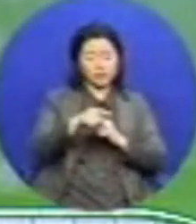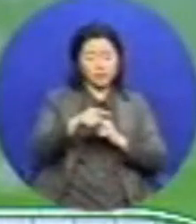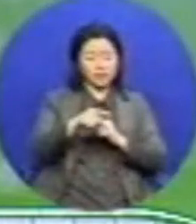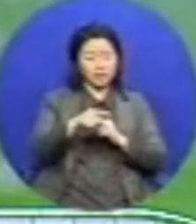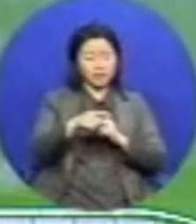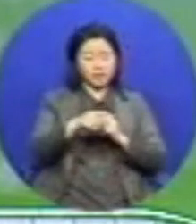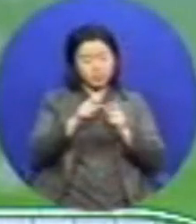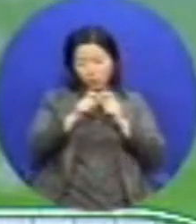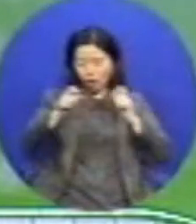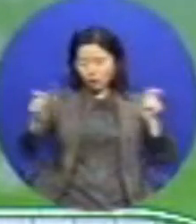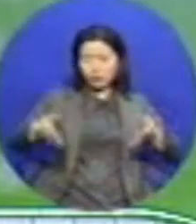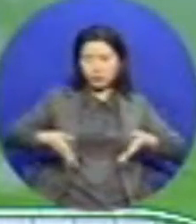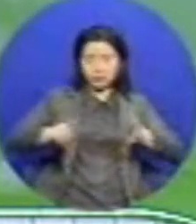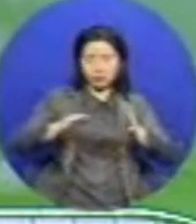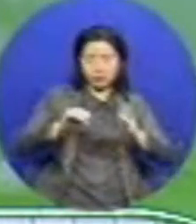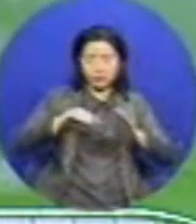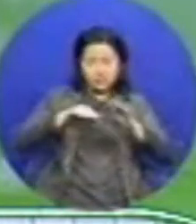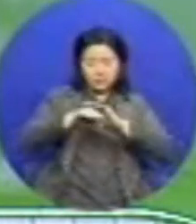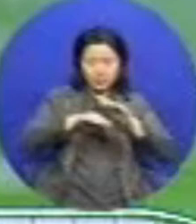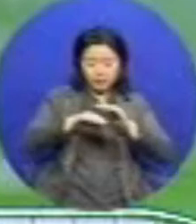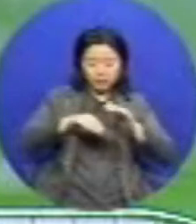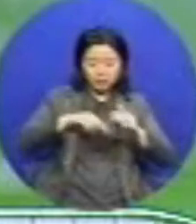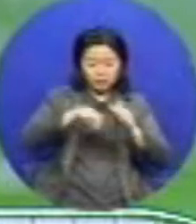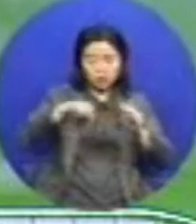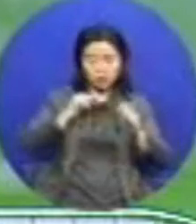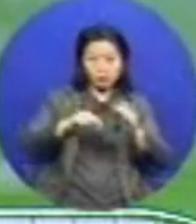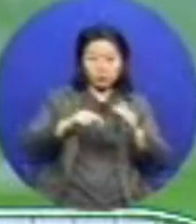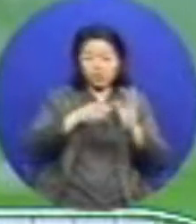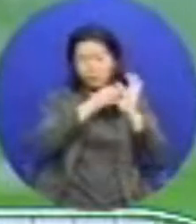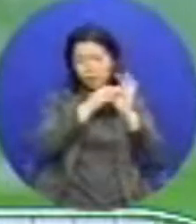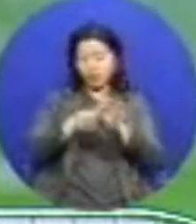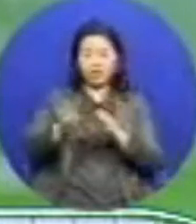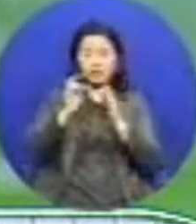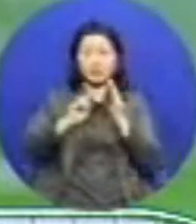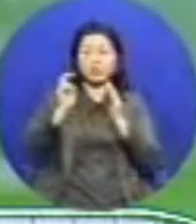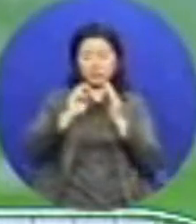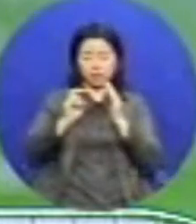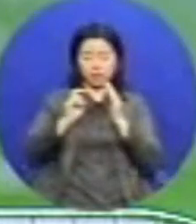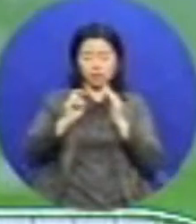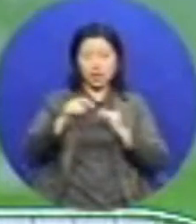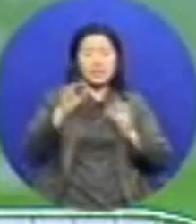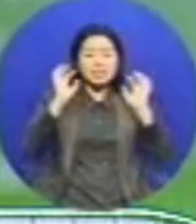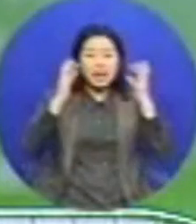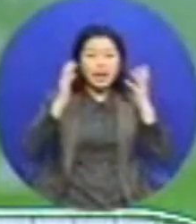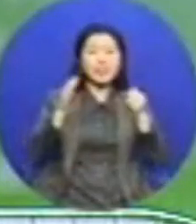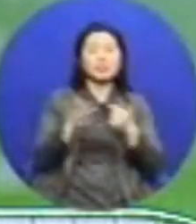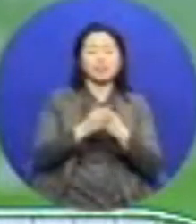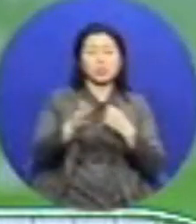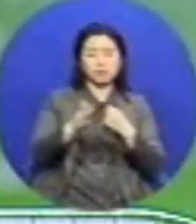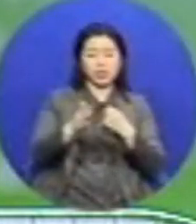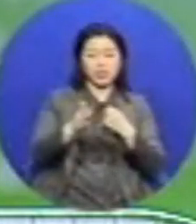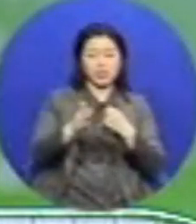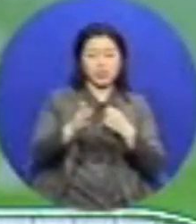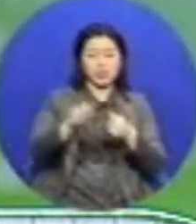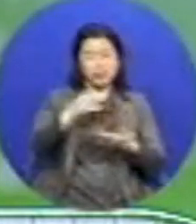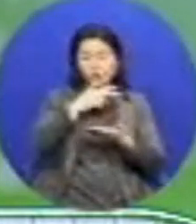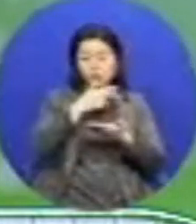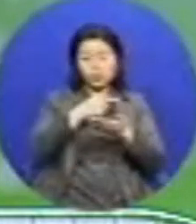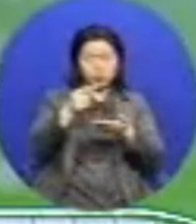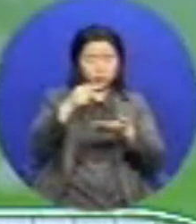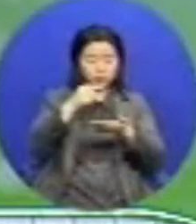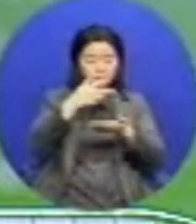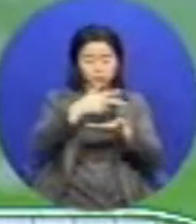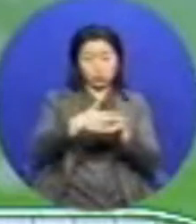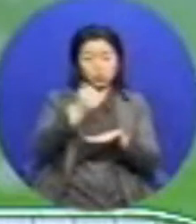만하고 오는가 요 2배 드리고 싶어서 부모가 주의를 빠질 수가 없어요 믿어지지